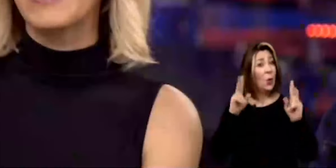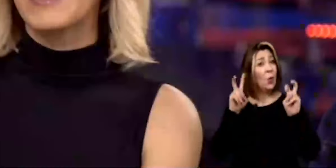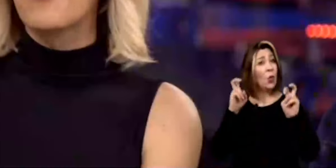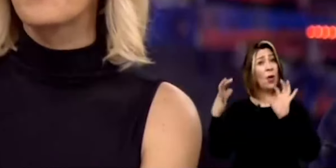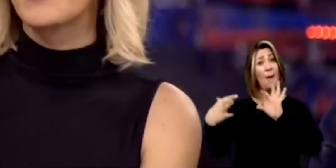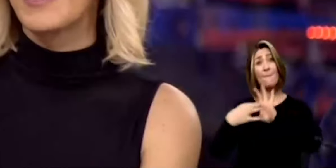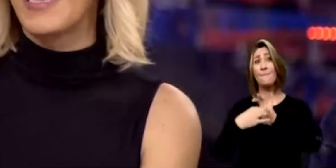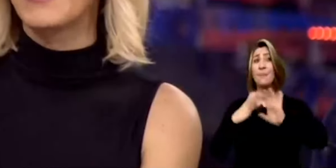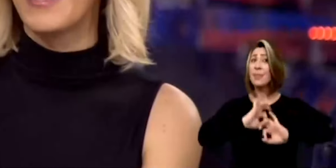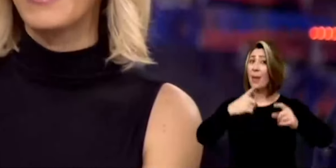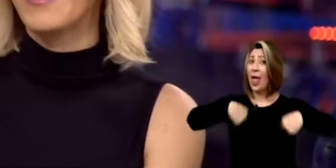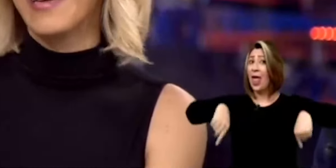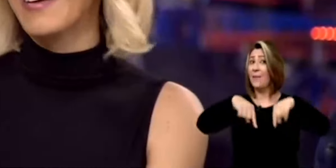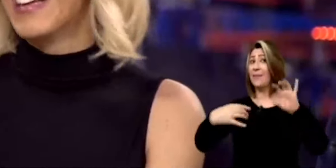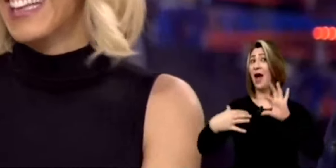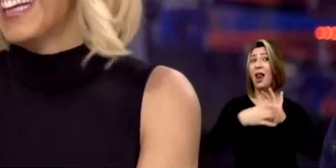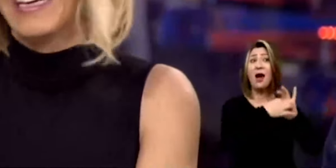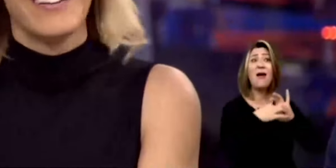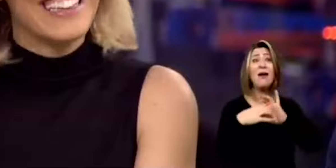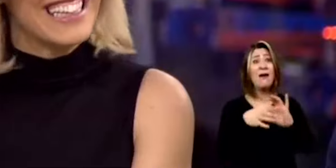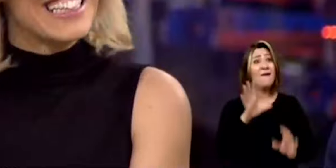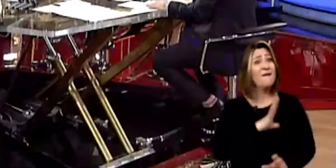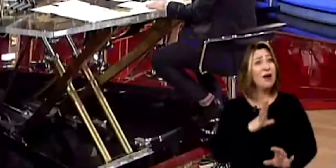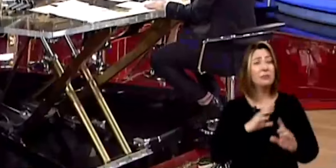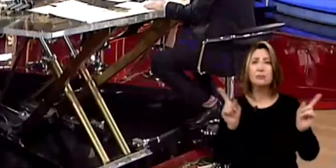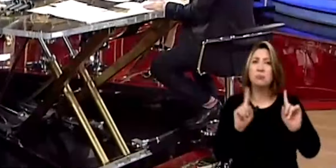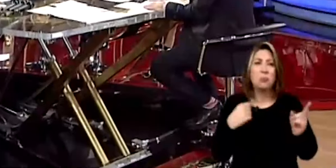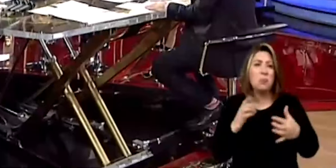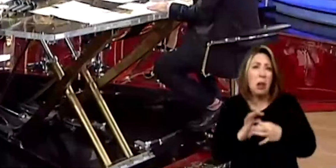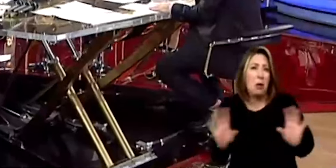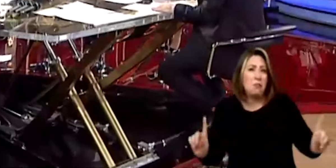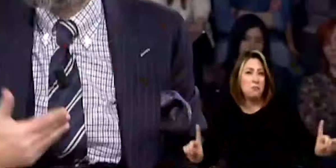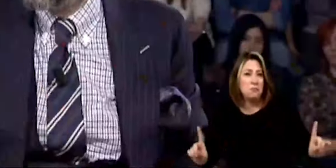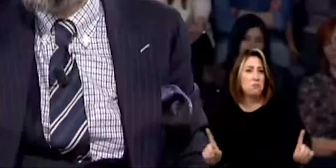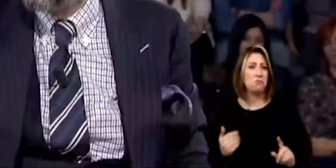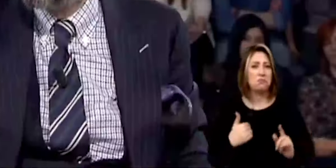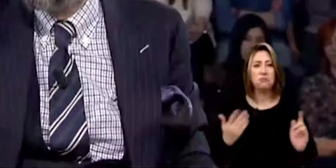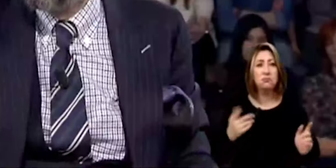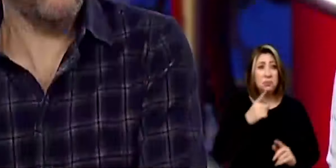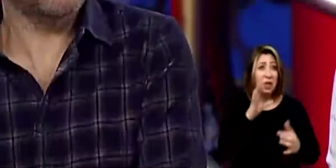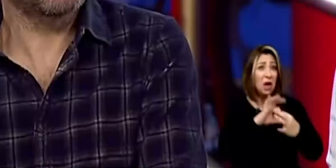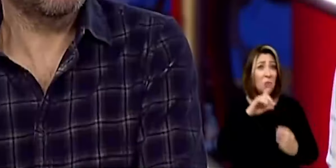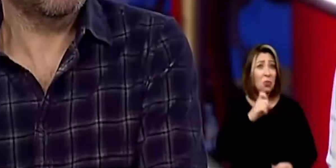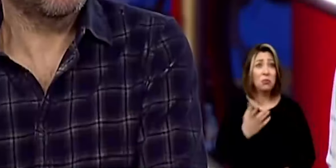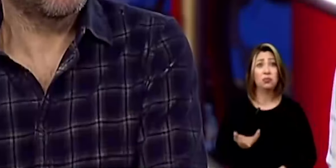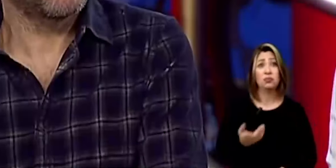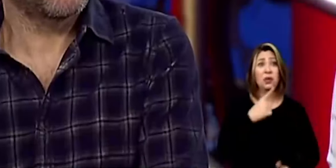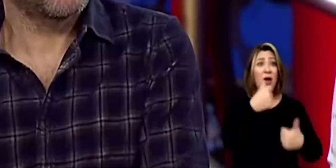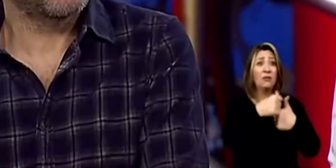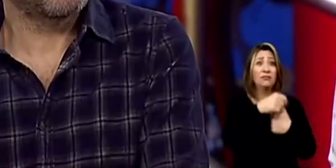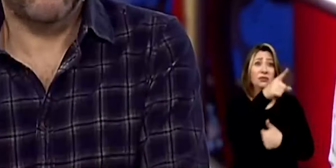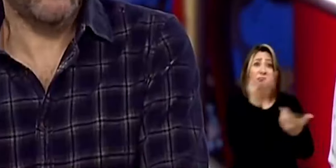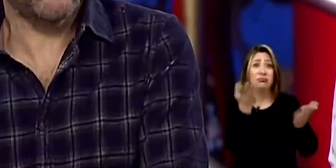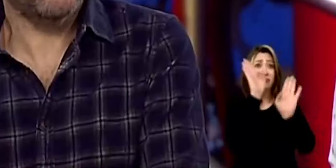ilgilendiren ve sizi hepiniz de ilgilendiren. Hayır, beni ilgilendiren bir konu değil cinsel. Yok, seni ilgilendiren bir konu değil. Sen zaten